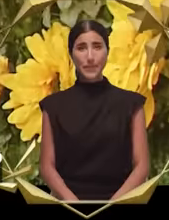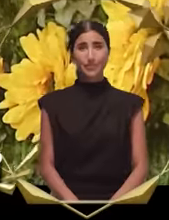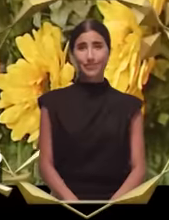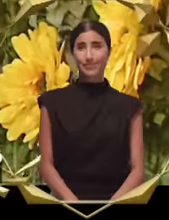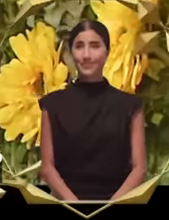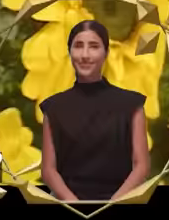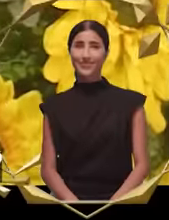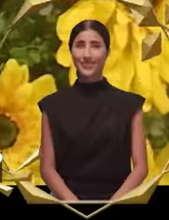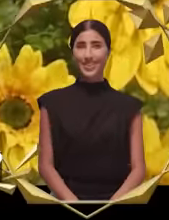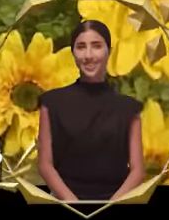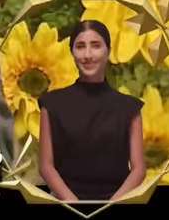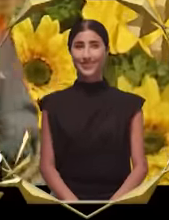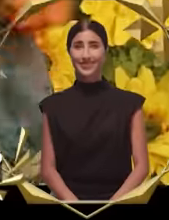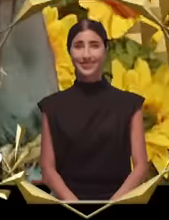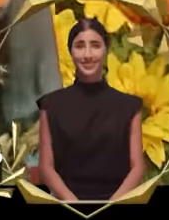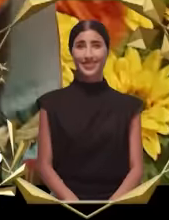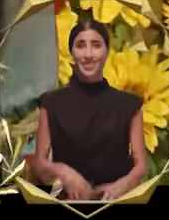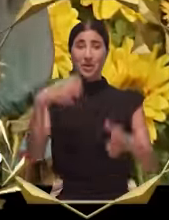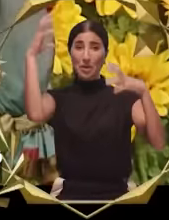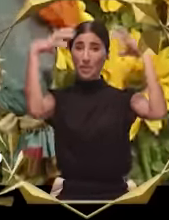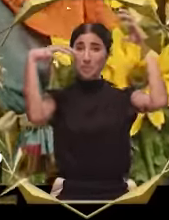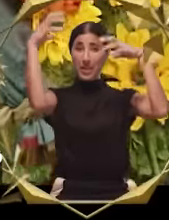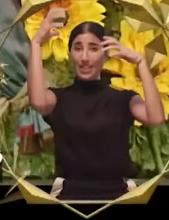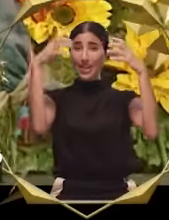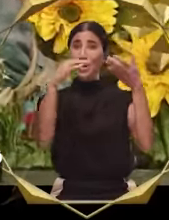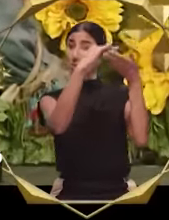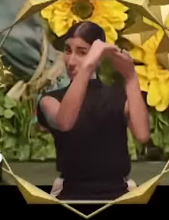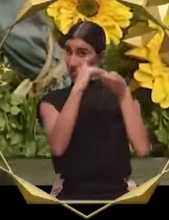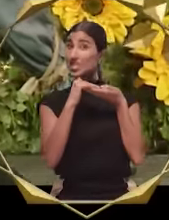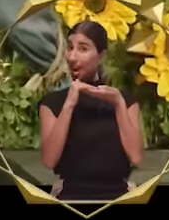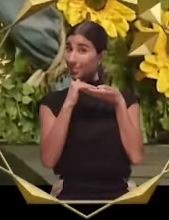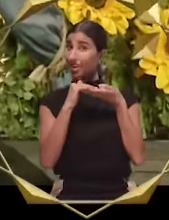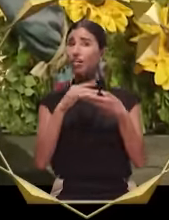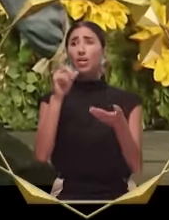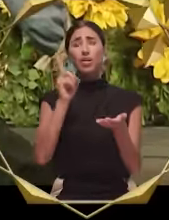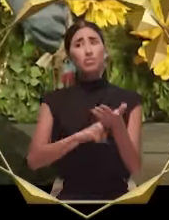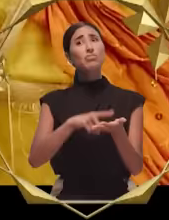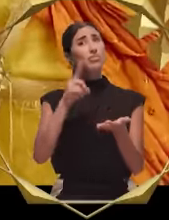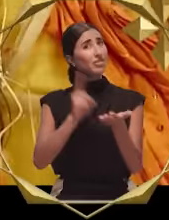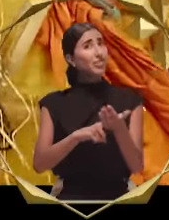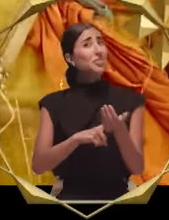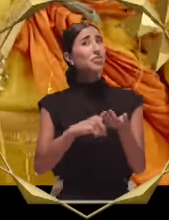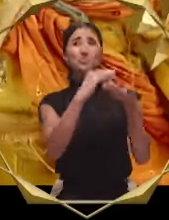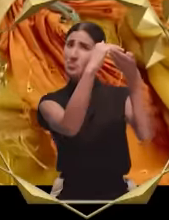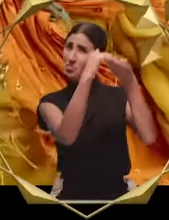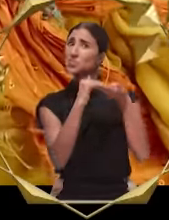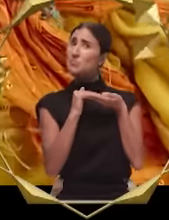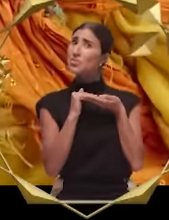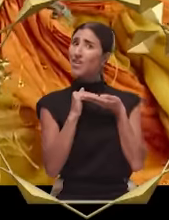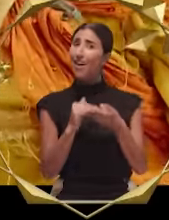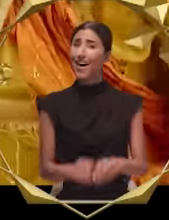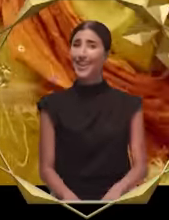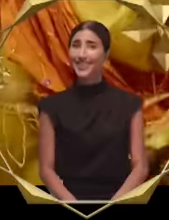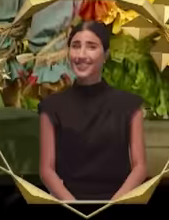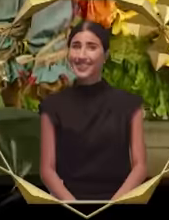هل رضعتك الغيمة مطرة ذات مرة ذات